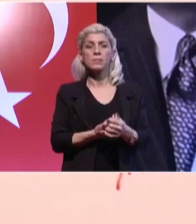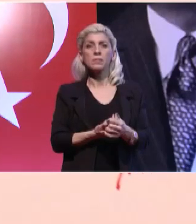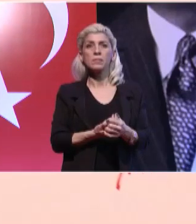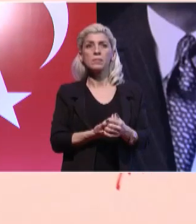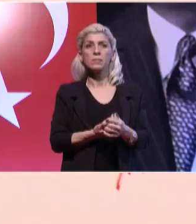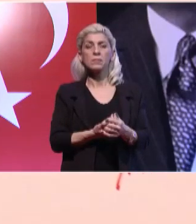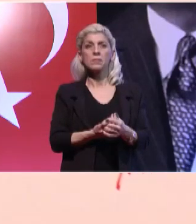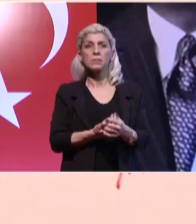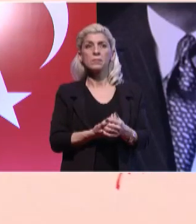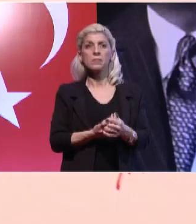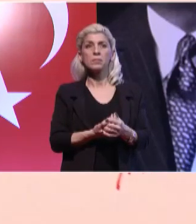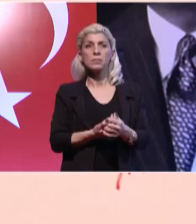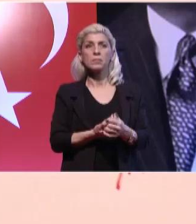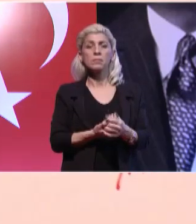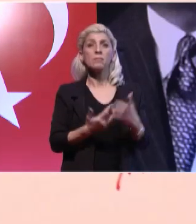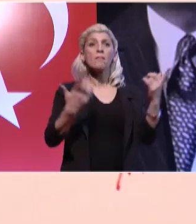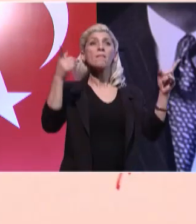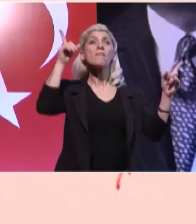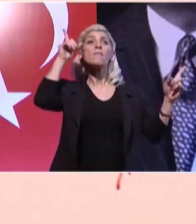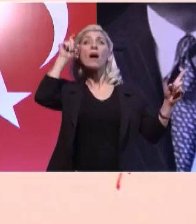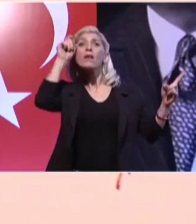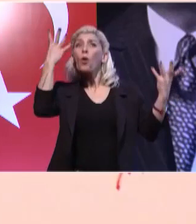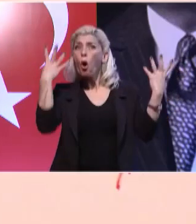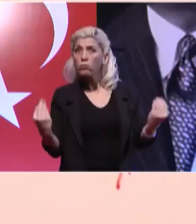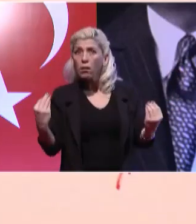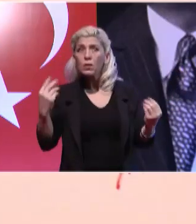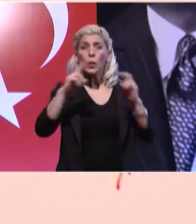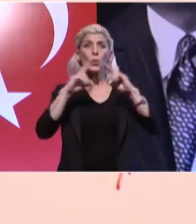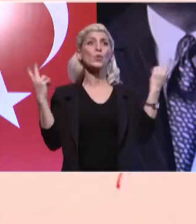Aklı olan, dünyayı iyi okuyan,